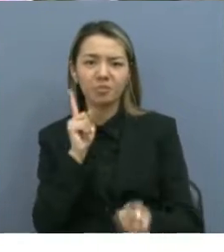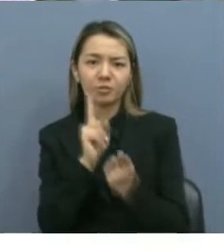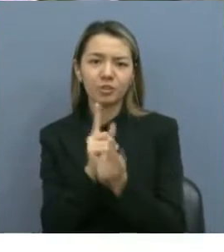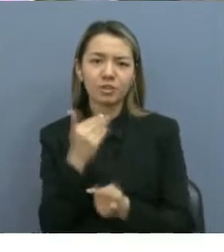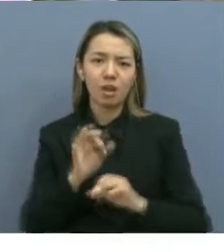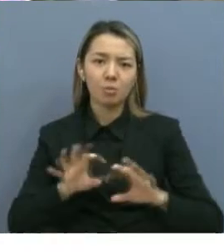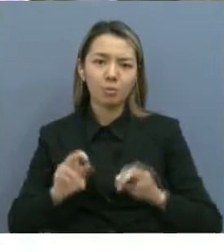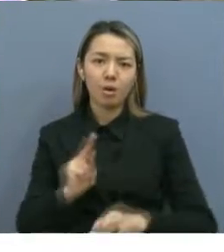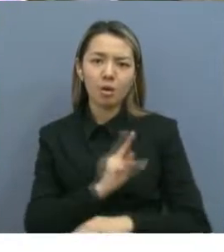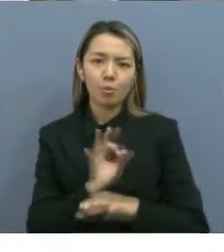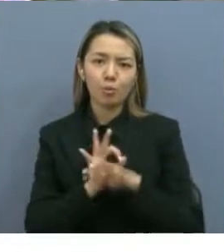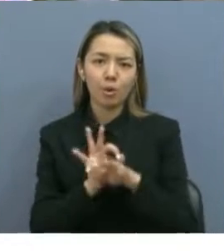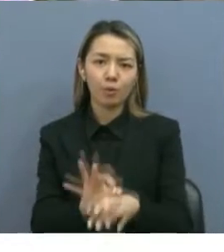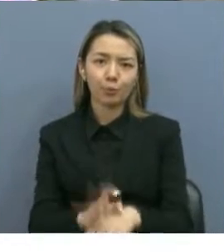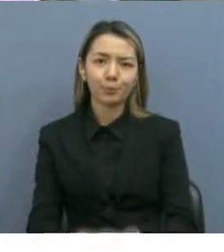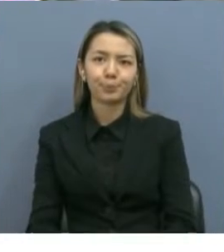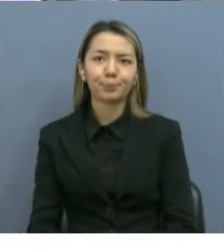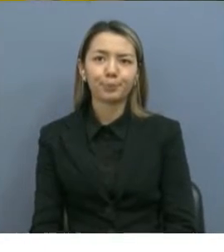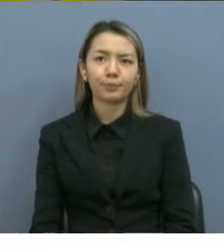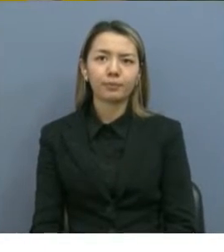Оларға түсіндіру жұмыстарын жүргіземіз.